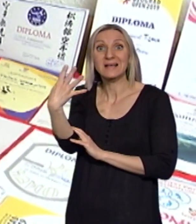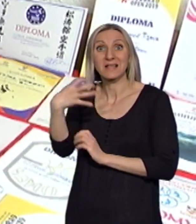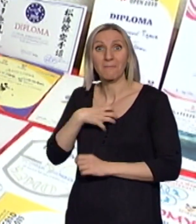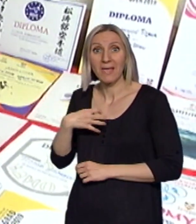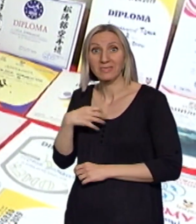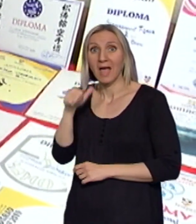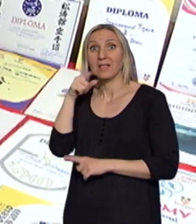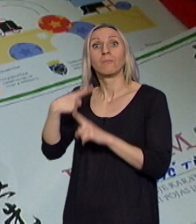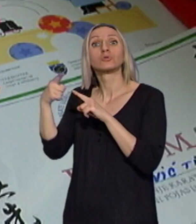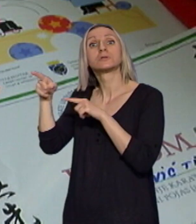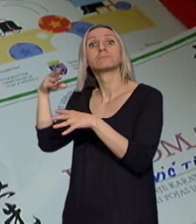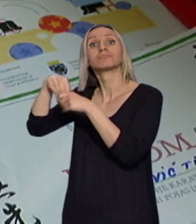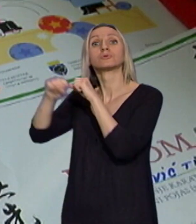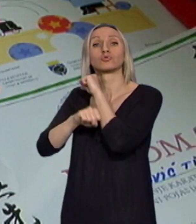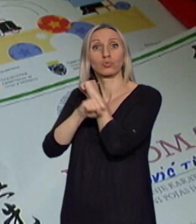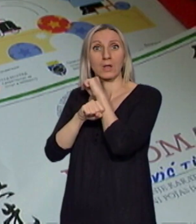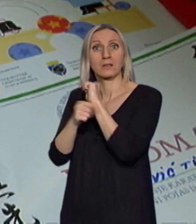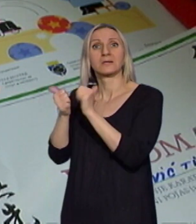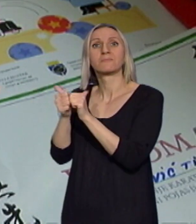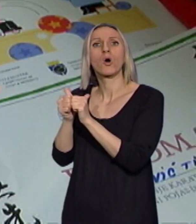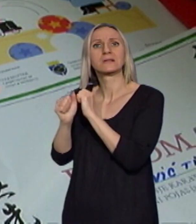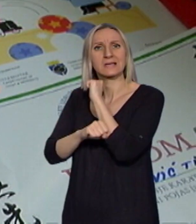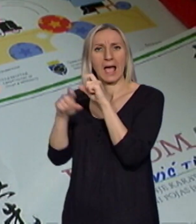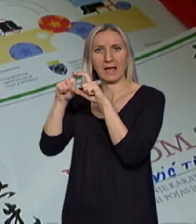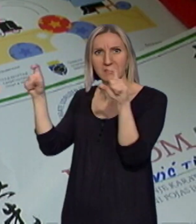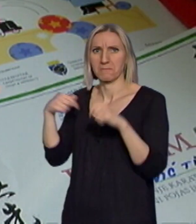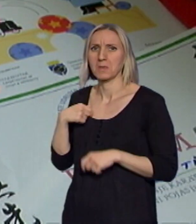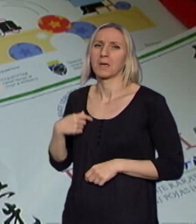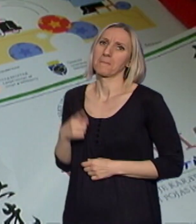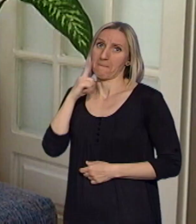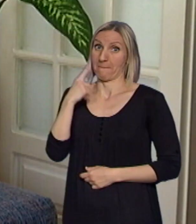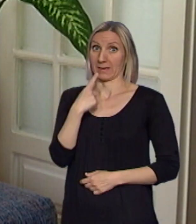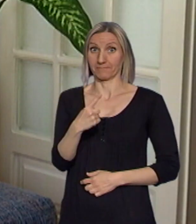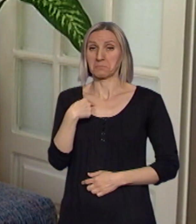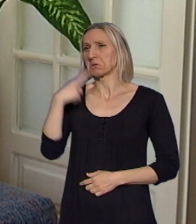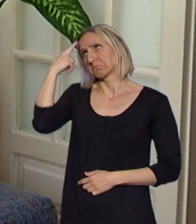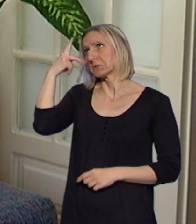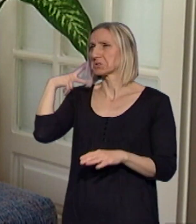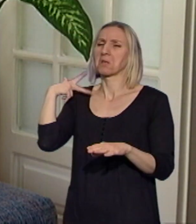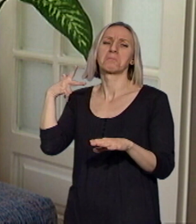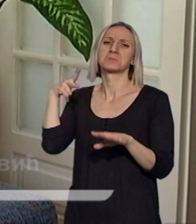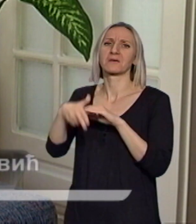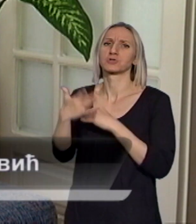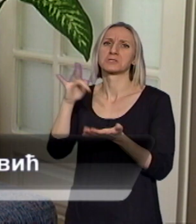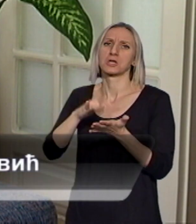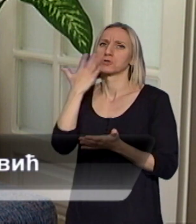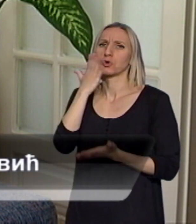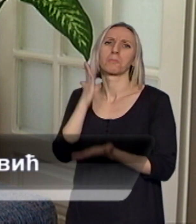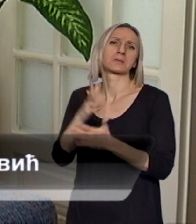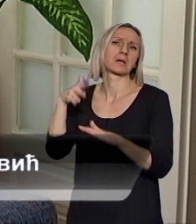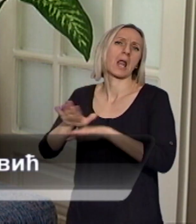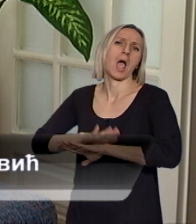i studentkinja sportske akademije. Ja sam mislila da će završetak srednje škole biti kraj njenog formalnog obrazovanja